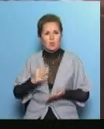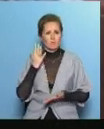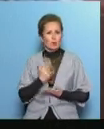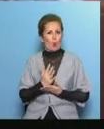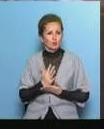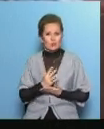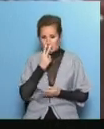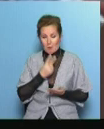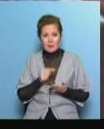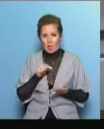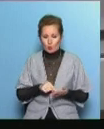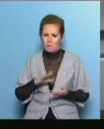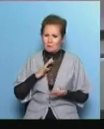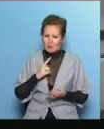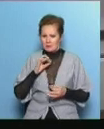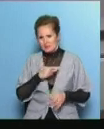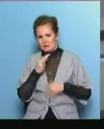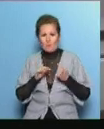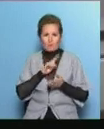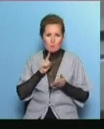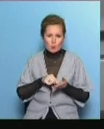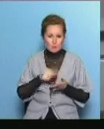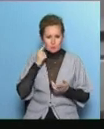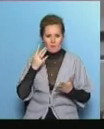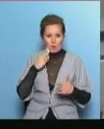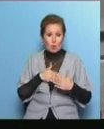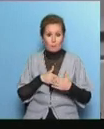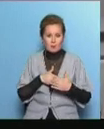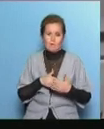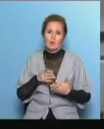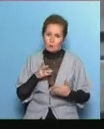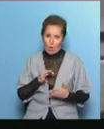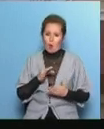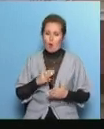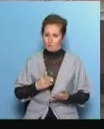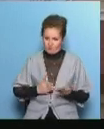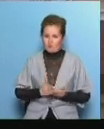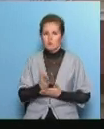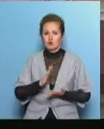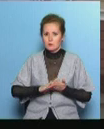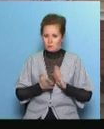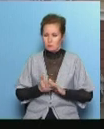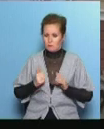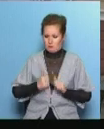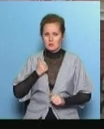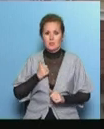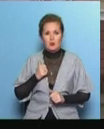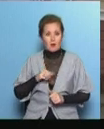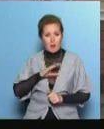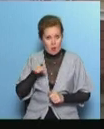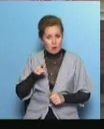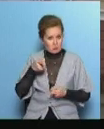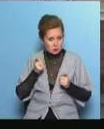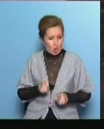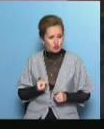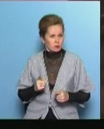что несколько каверзных вопросов ее поставили таки в тупик. Но выбираться с честью из сложных ситуаций для ижевской всезнайки – настоящий